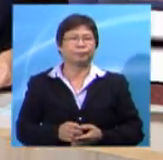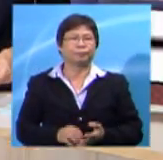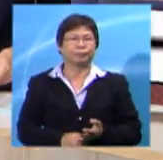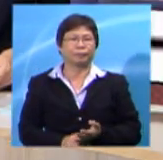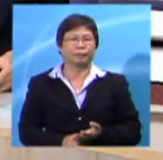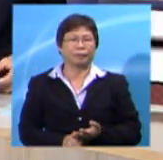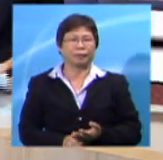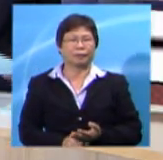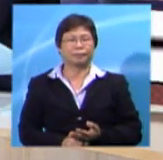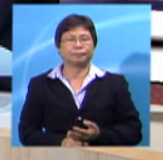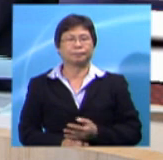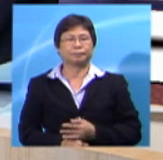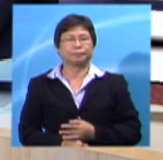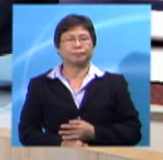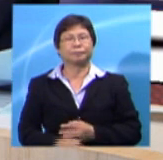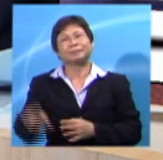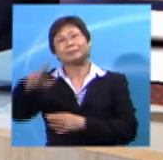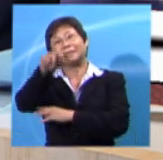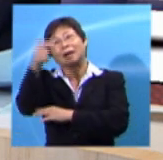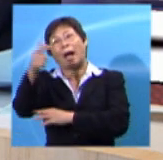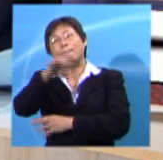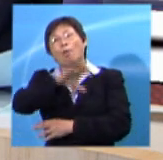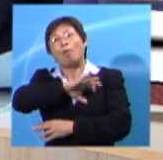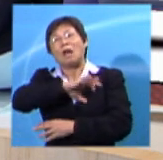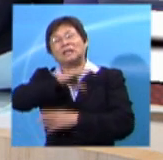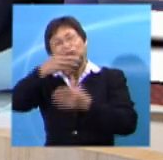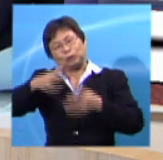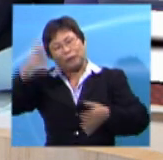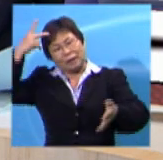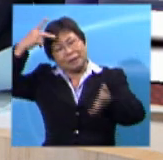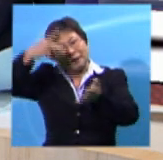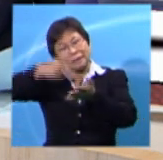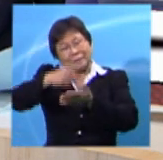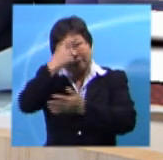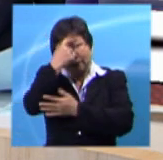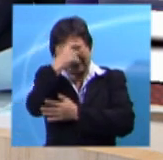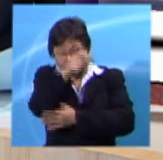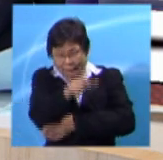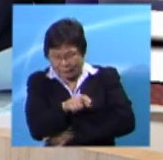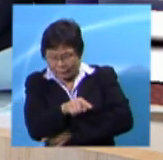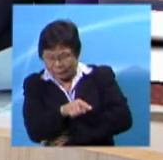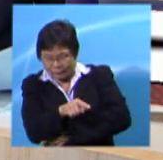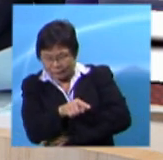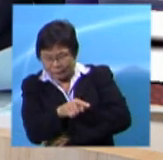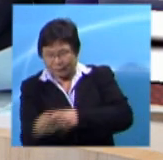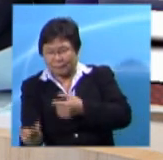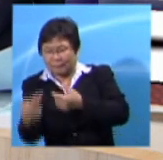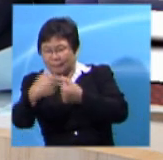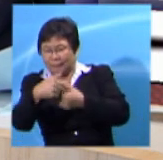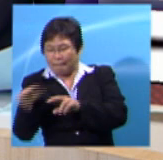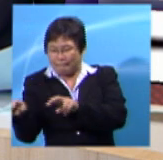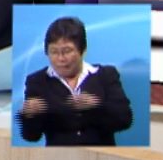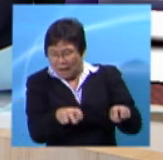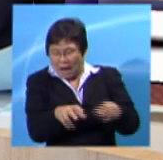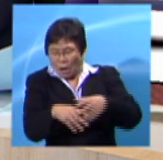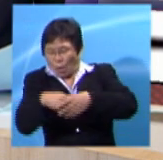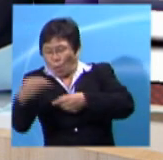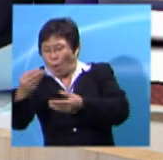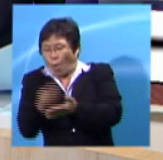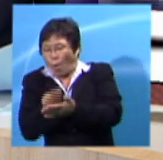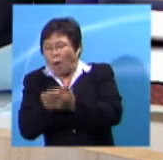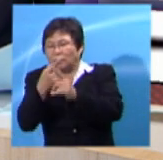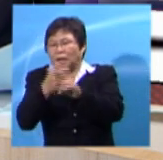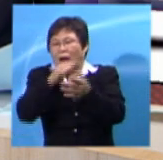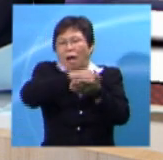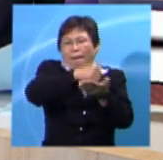anaknya dalam perkembangan lain polis telah mengenal pasti suspek yang terbabit dalam kes memindah dan mengeluarkan duit